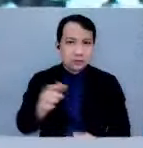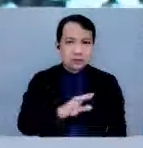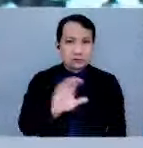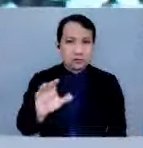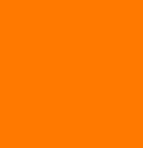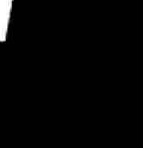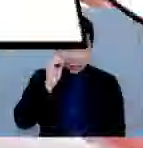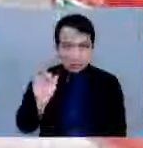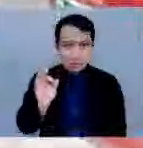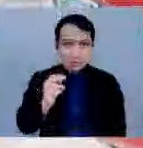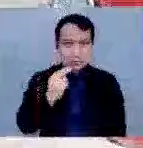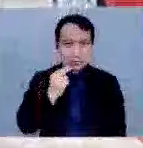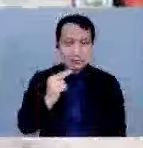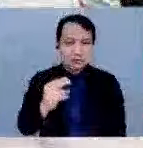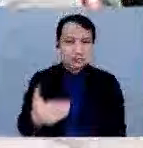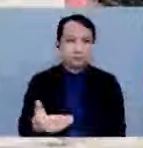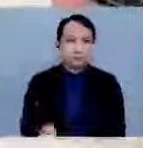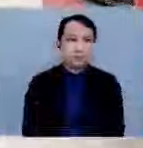Francisco.